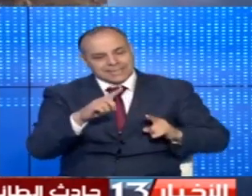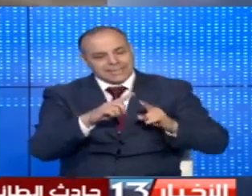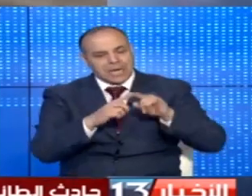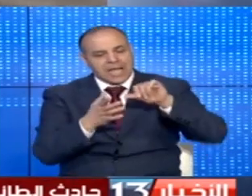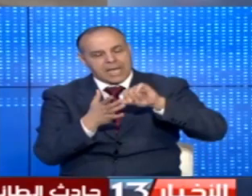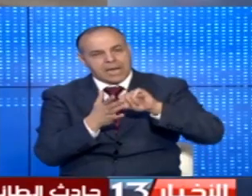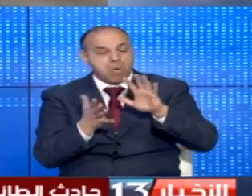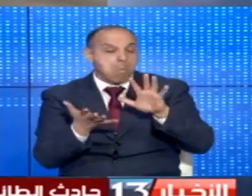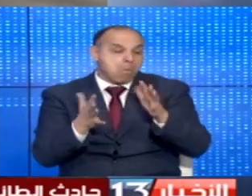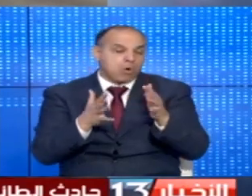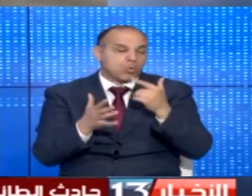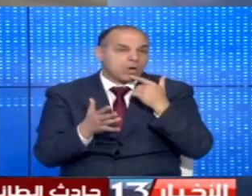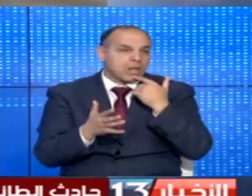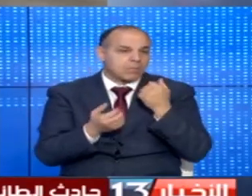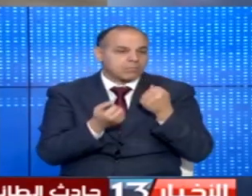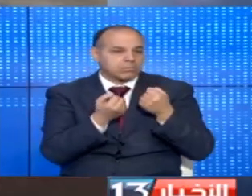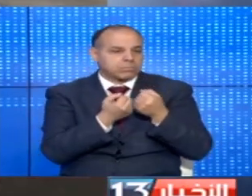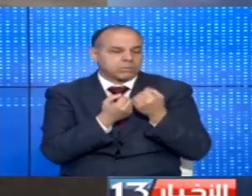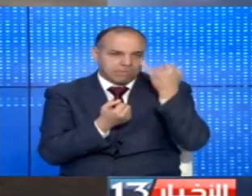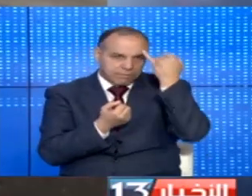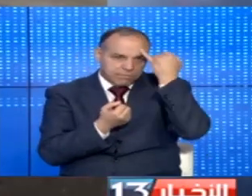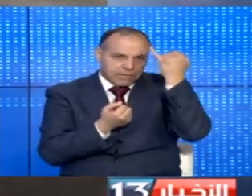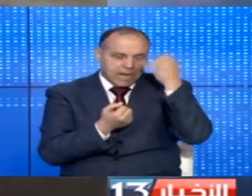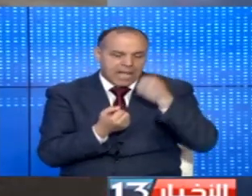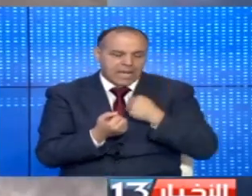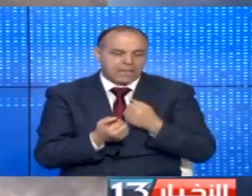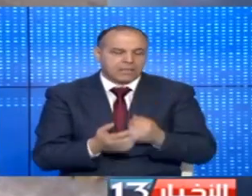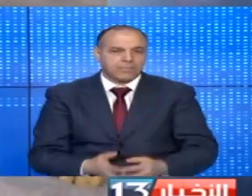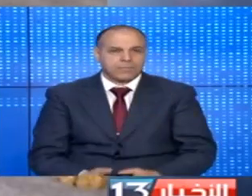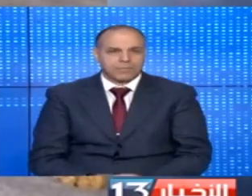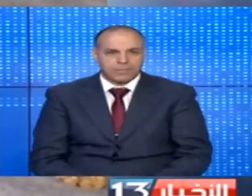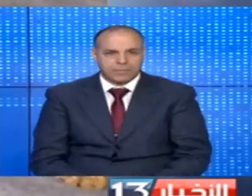وذلك استنادا الى مصادر كنديه